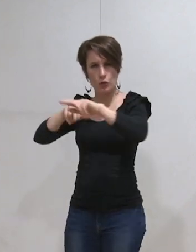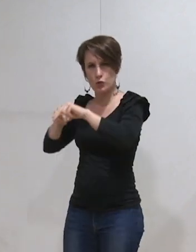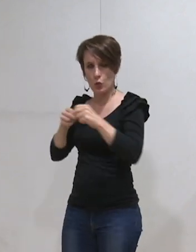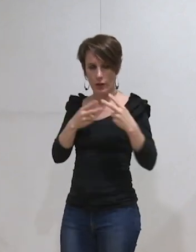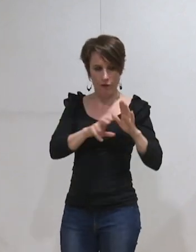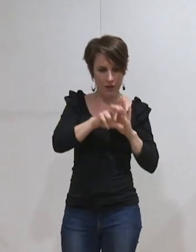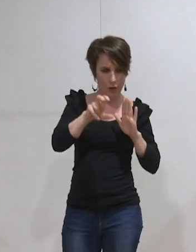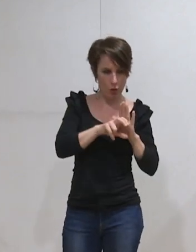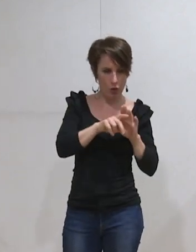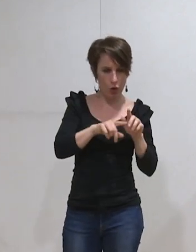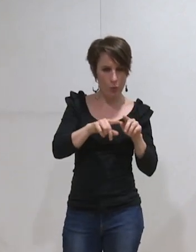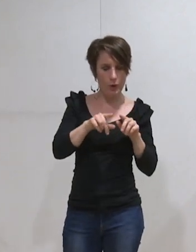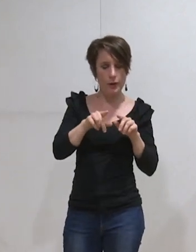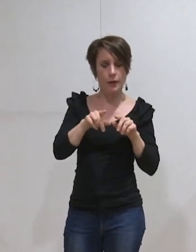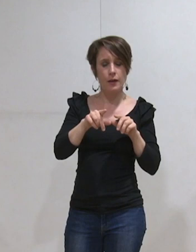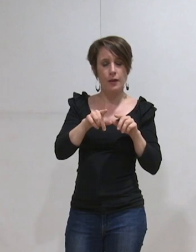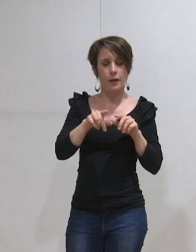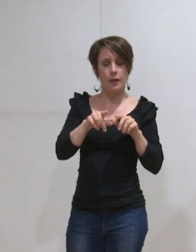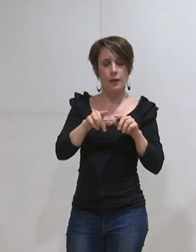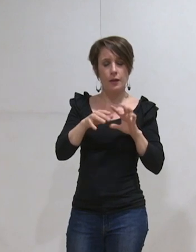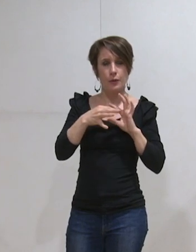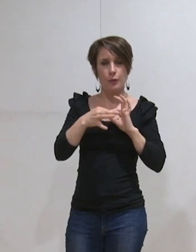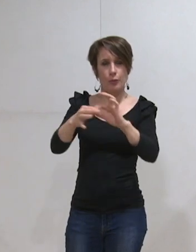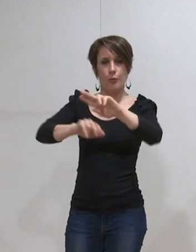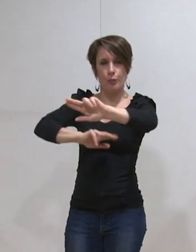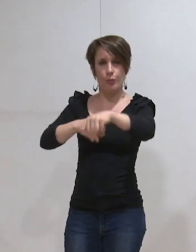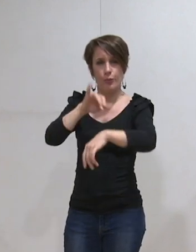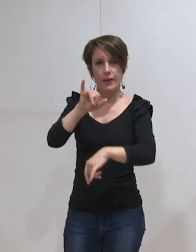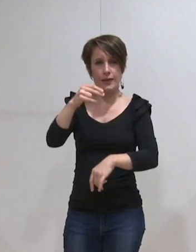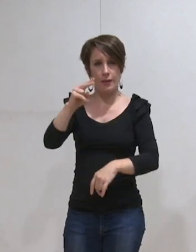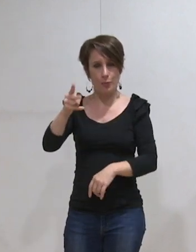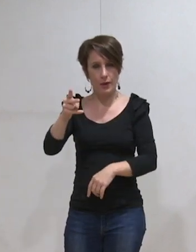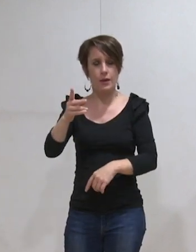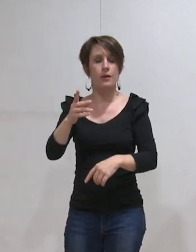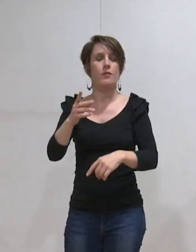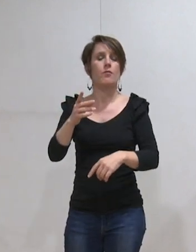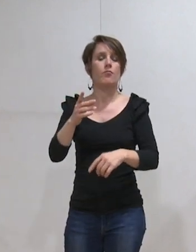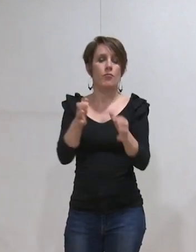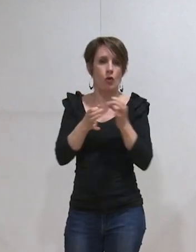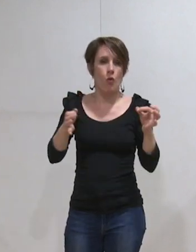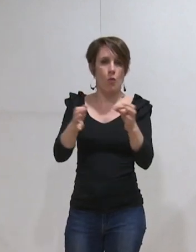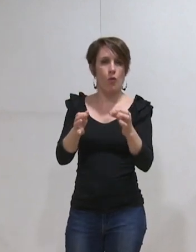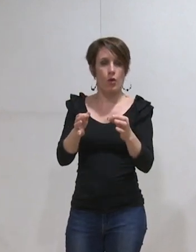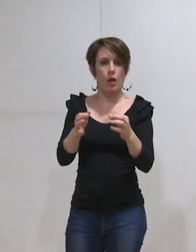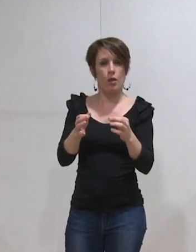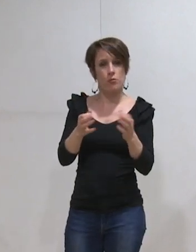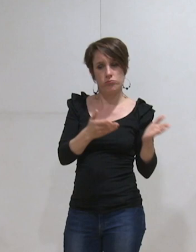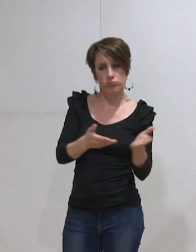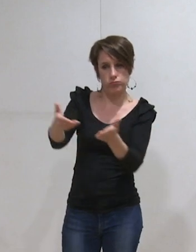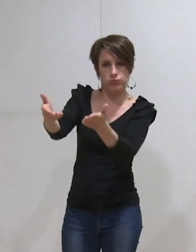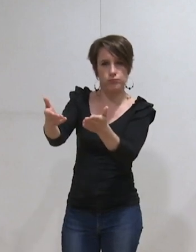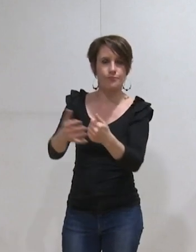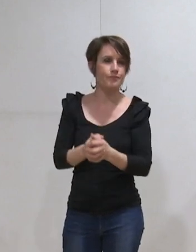Grenoble et l'np ainsi que des mis à disposition de locaux il a-t-il des questions